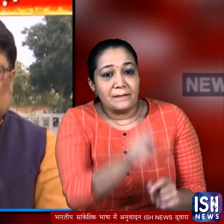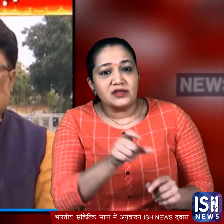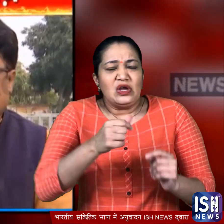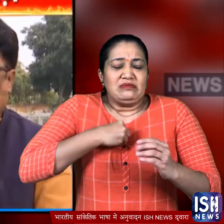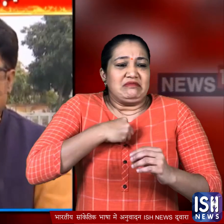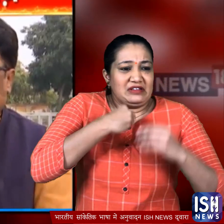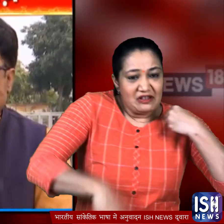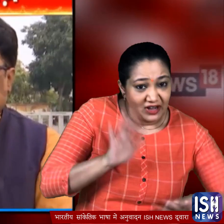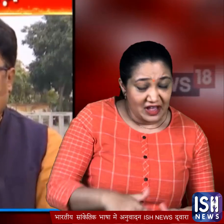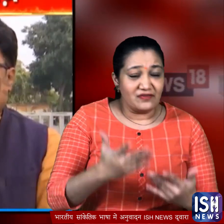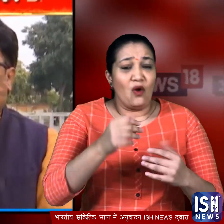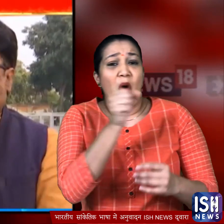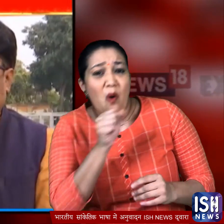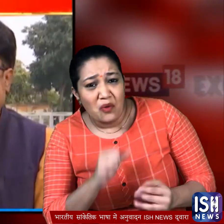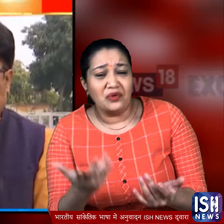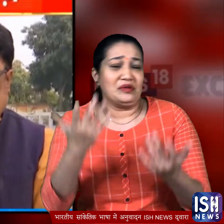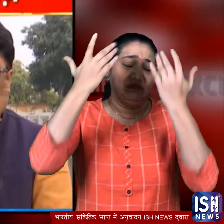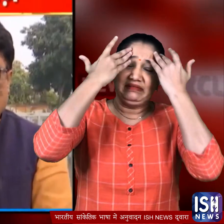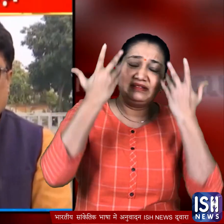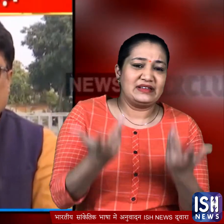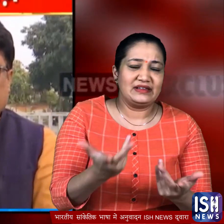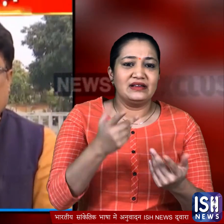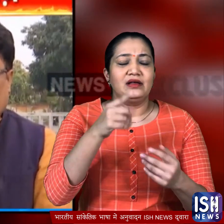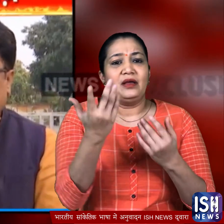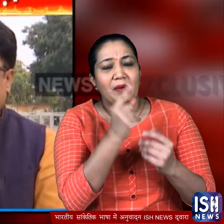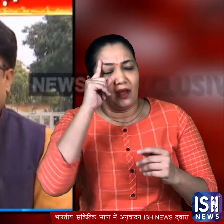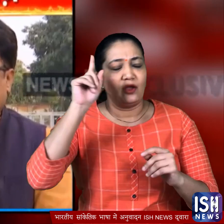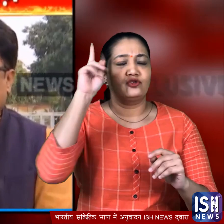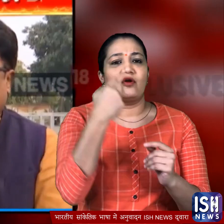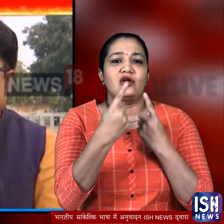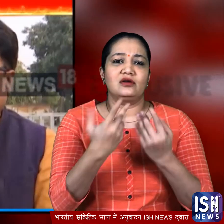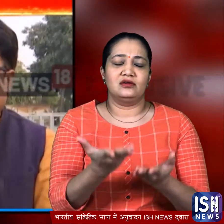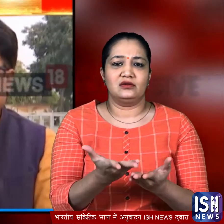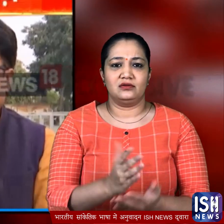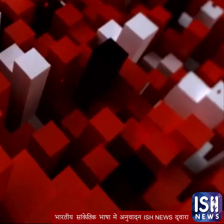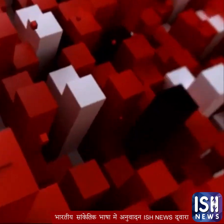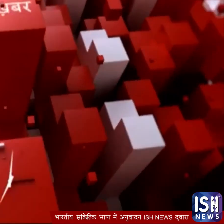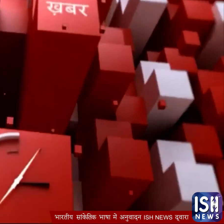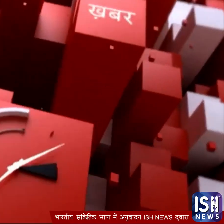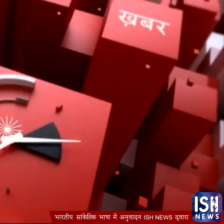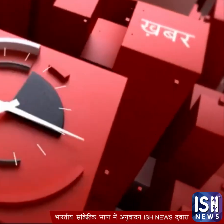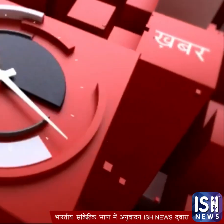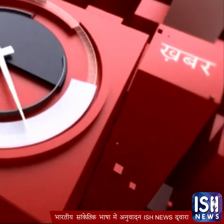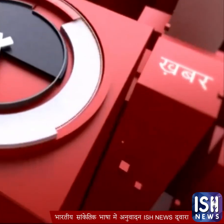कोई व्यक्तिगत पीड़ा हो या फिर उम्र का तकाजा हो कि थोड़ी सी बहकी हुई बातें कर रहे हैं।